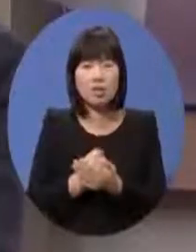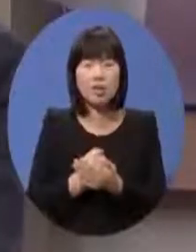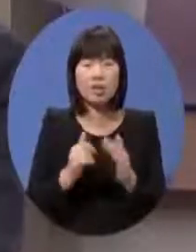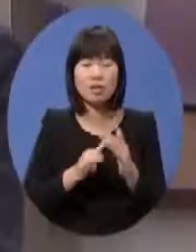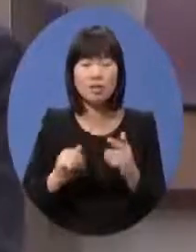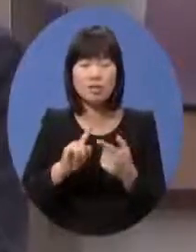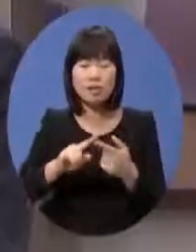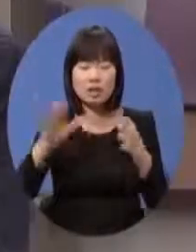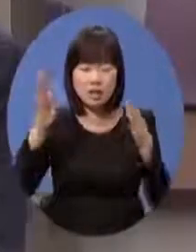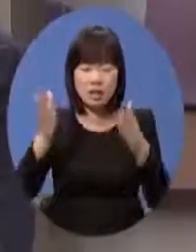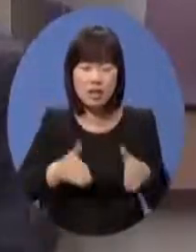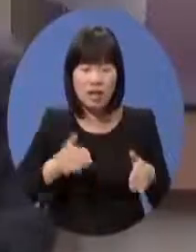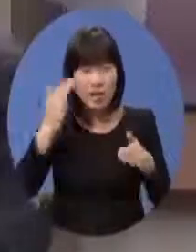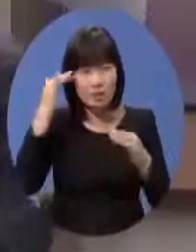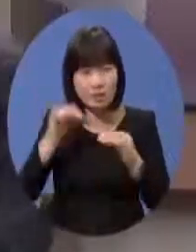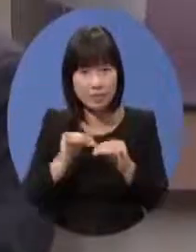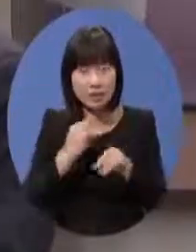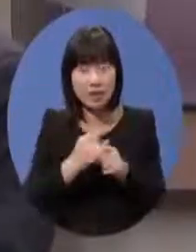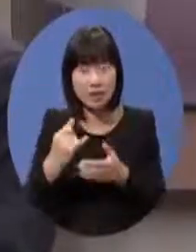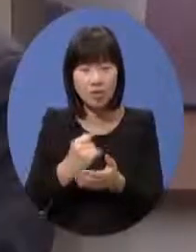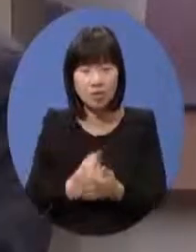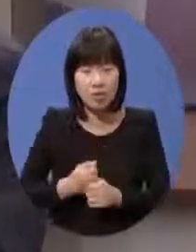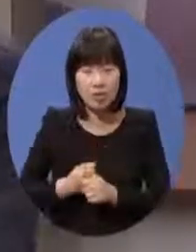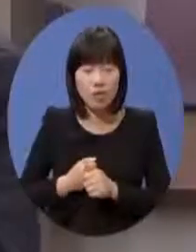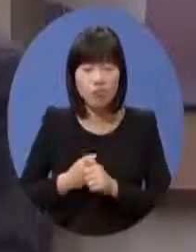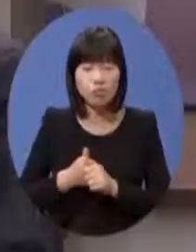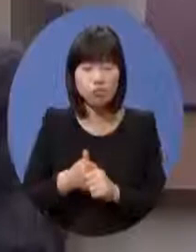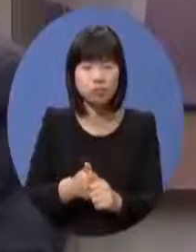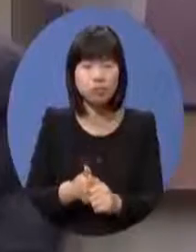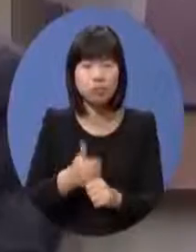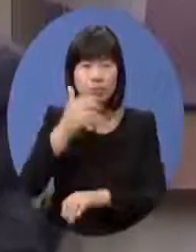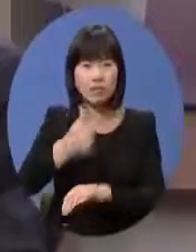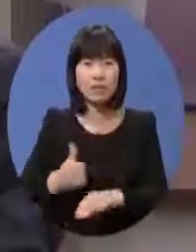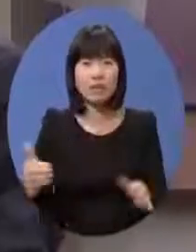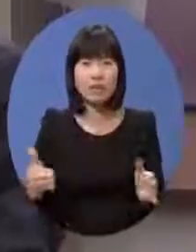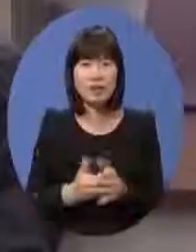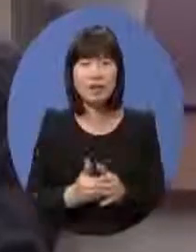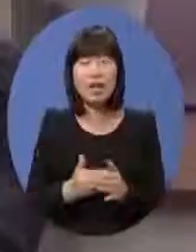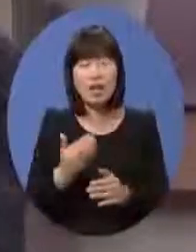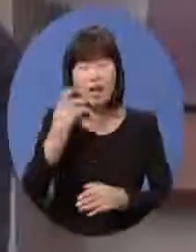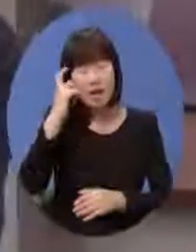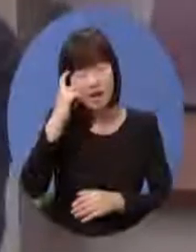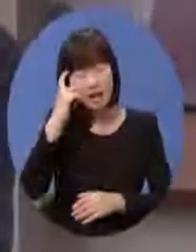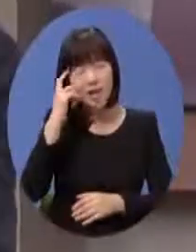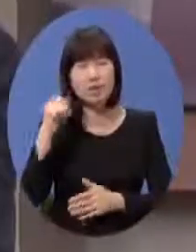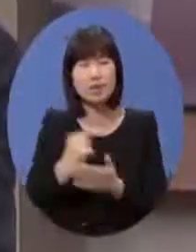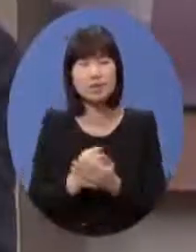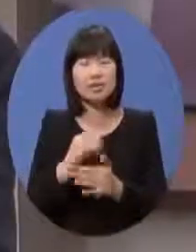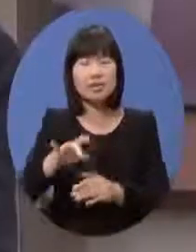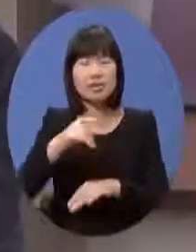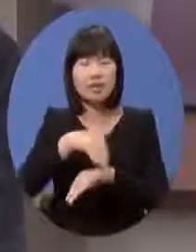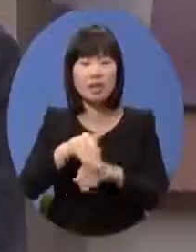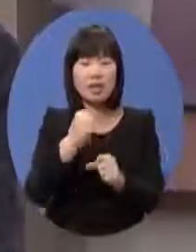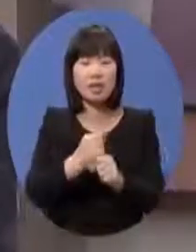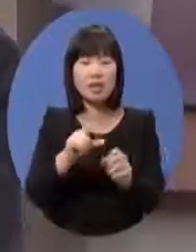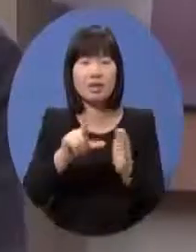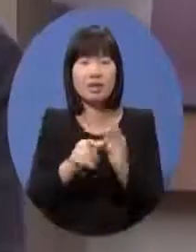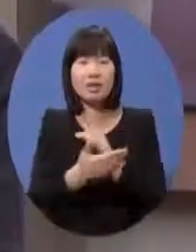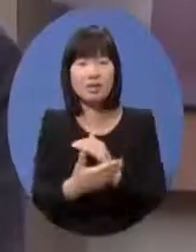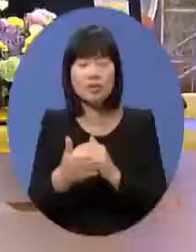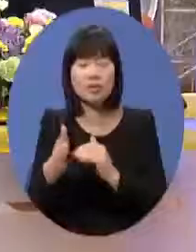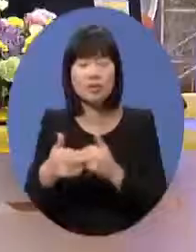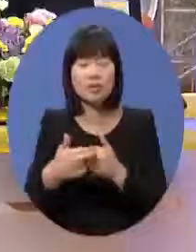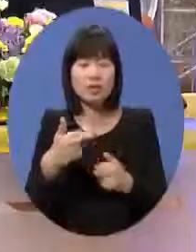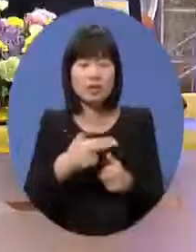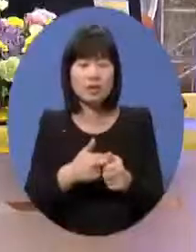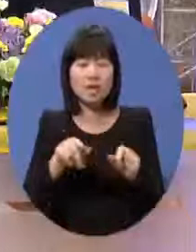간의 합의를 해가지고 밀어붙여야 됩니다. 밀어붙이자. 밀어붙이면서 예. 끝까지 갈 생각하고 처음에 계획 세울 때 여러분들이 전문가하고